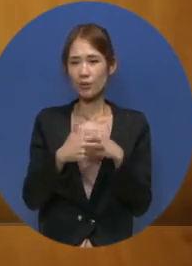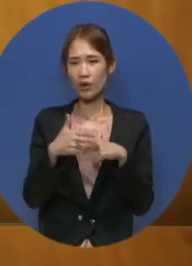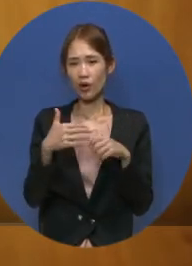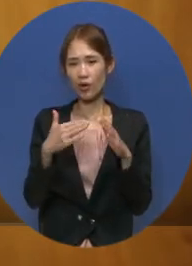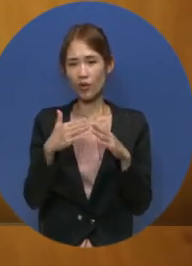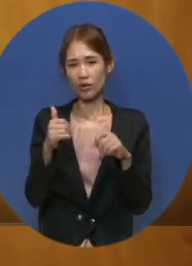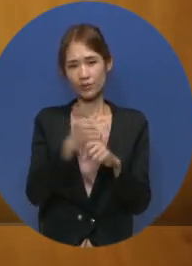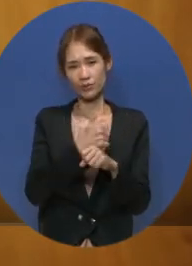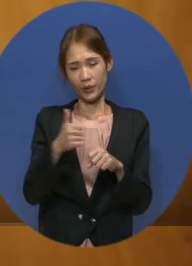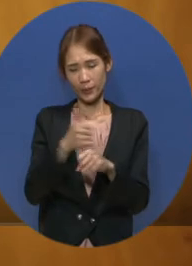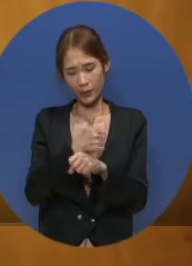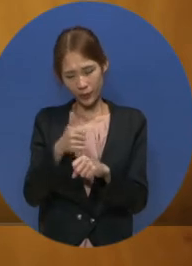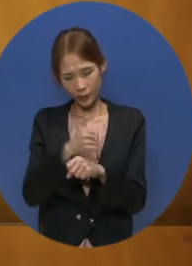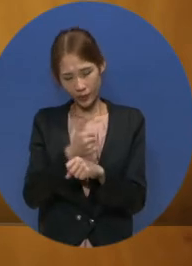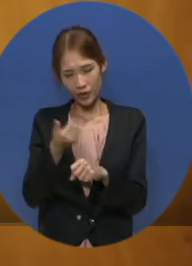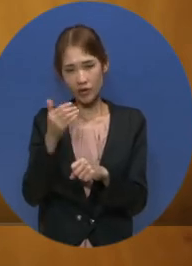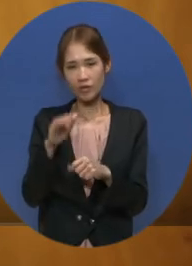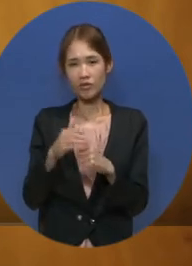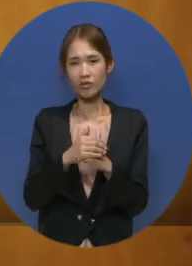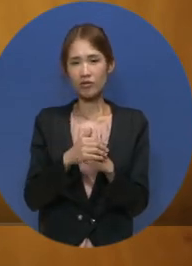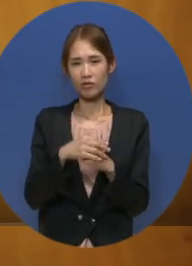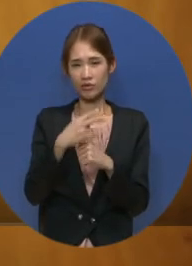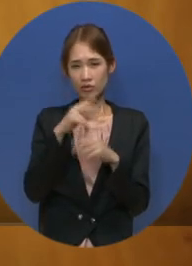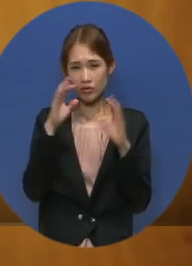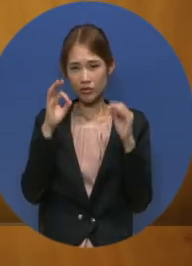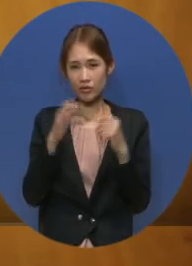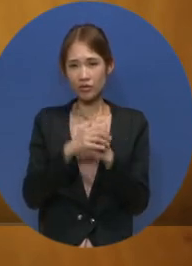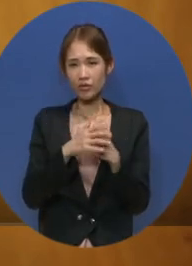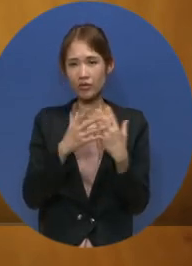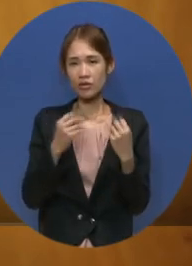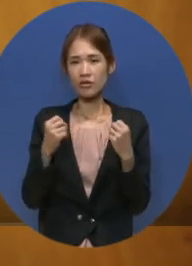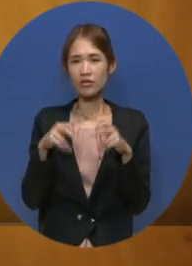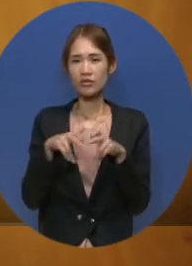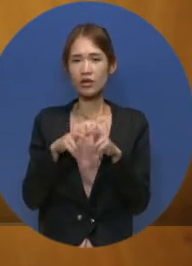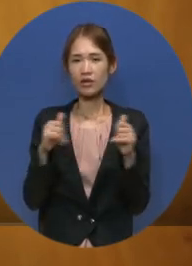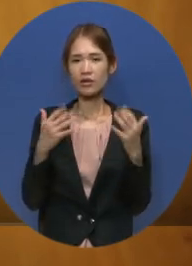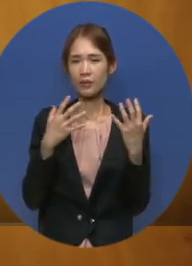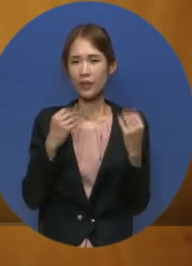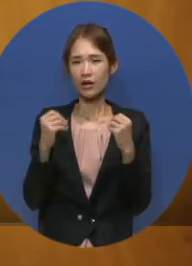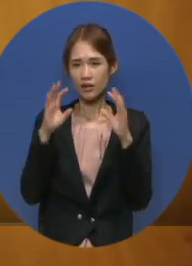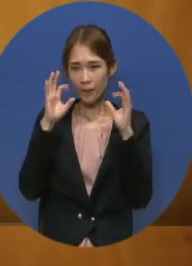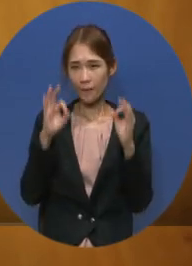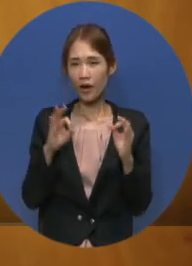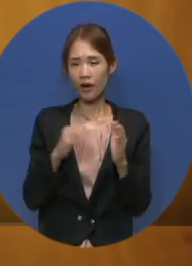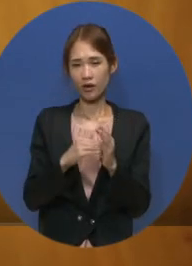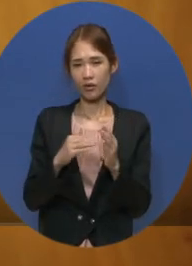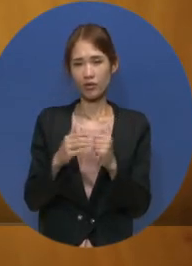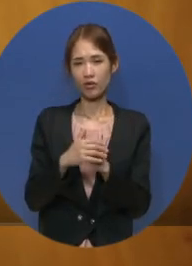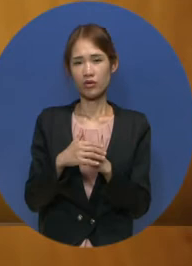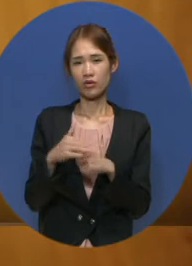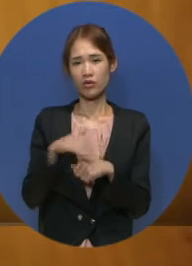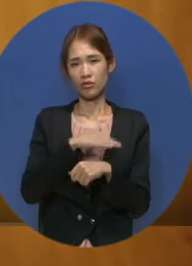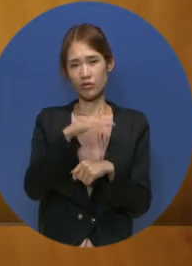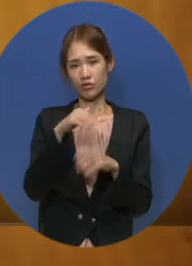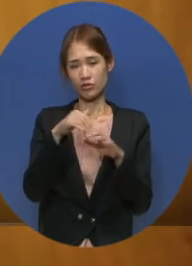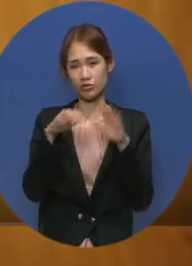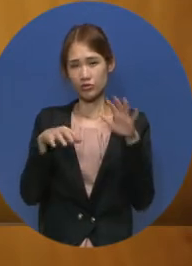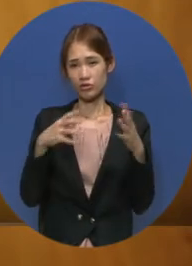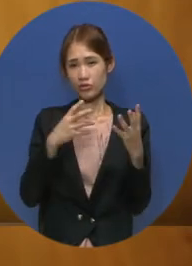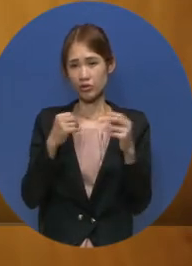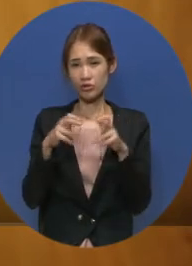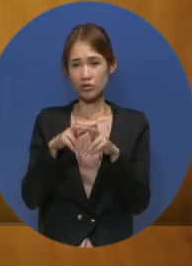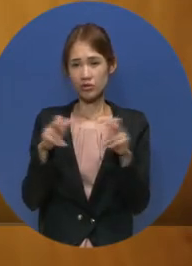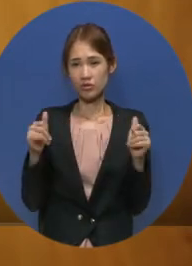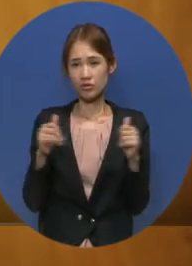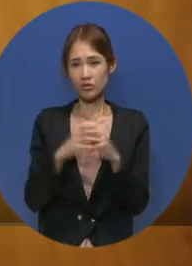이제 병원을 다니면서 봤는데 그때 굉장히 많은 장애인 아이들을 봤었어요. 그래서 아 우리 주위에 이렇게 많은